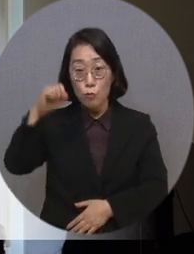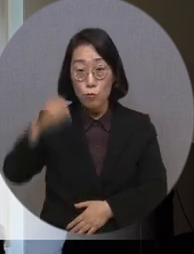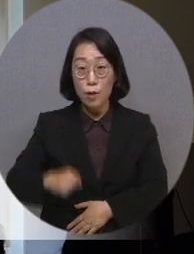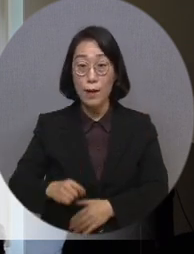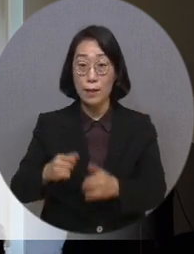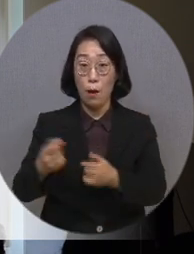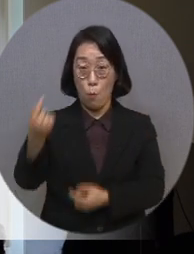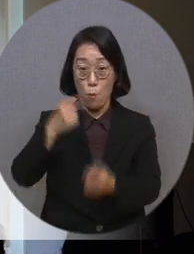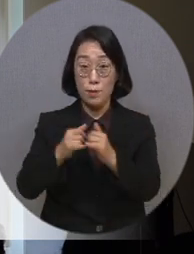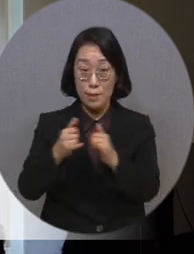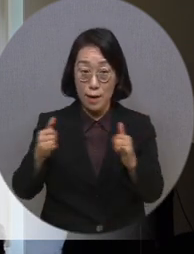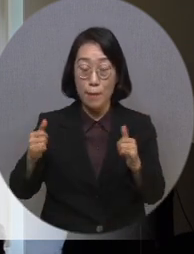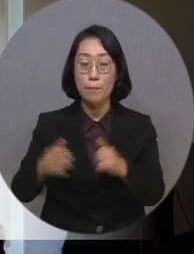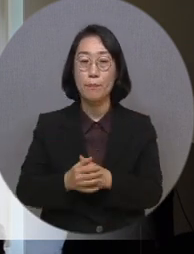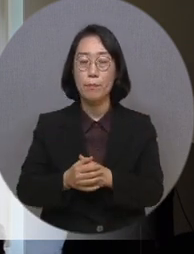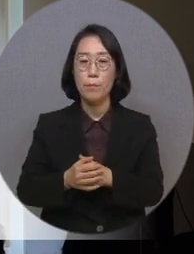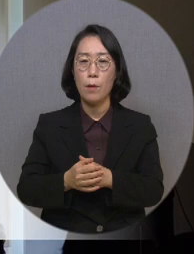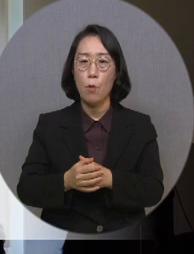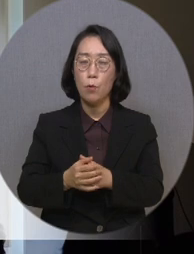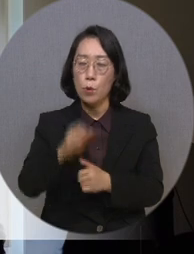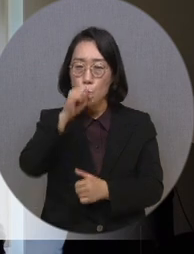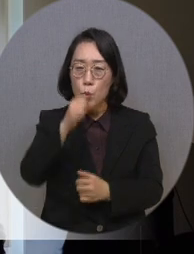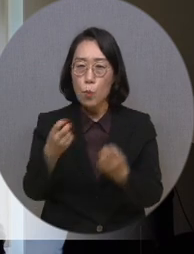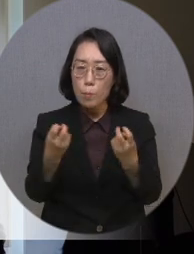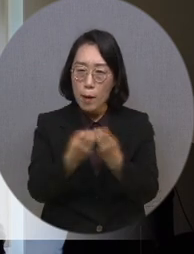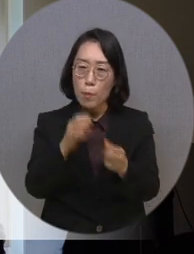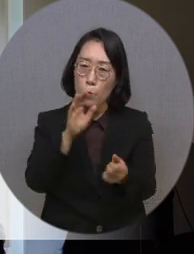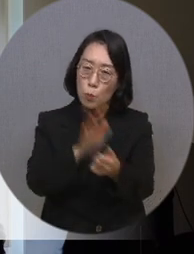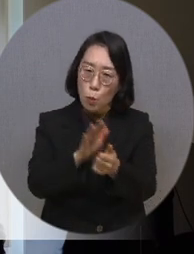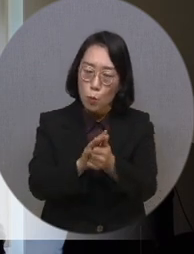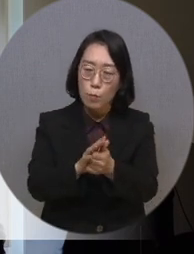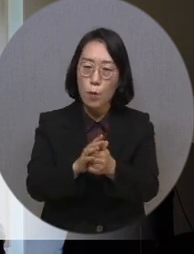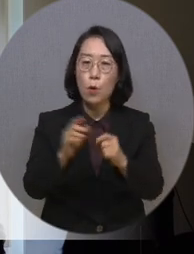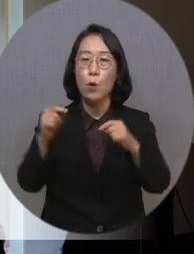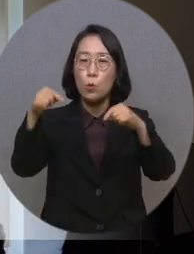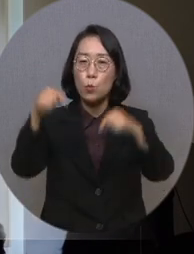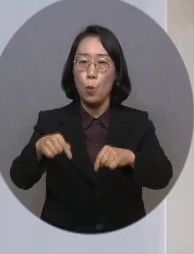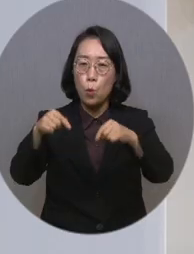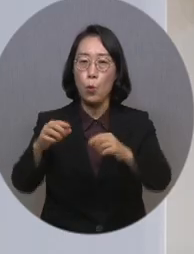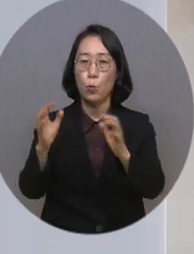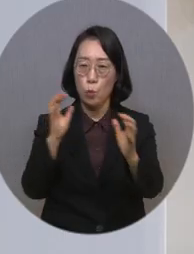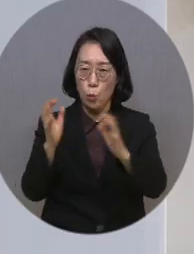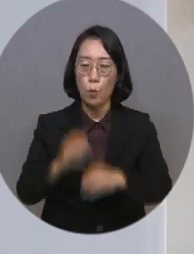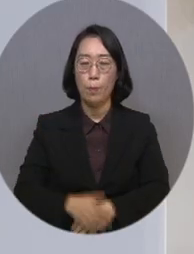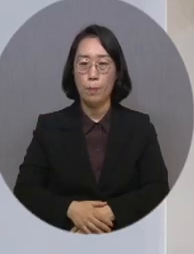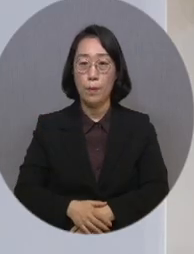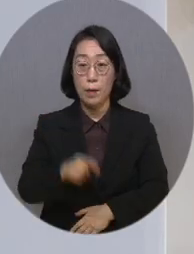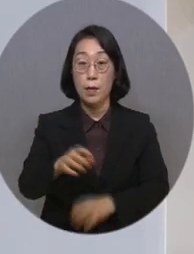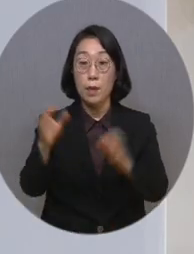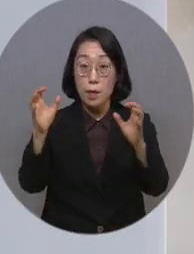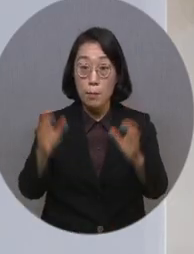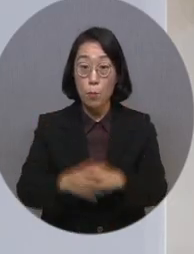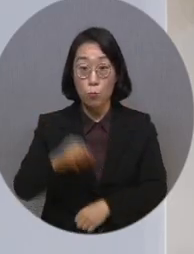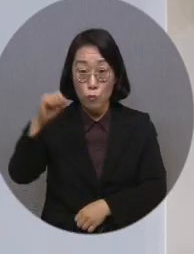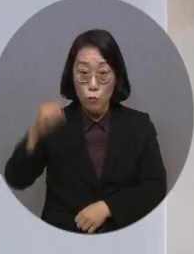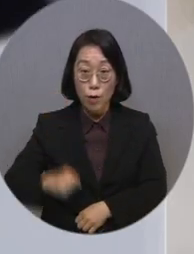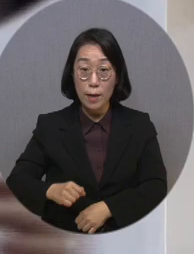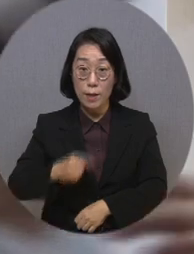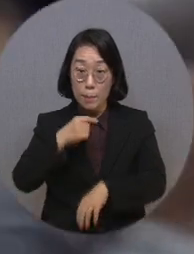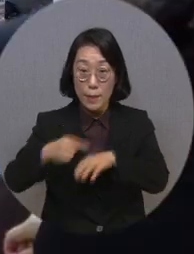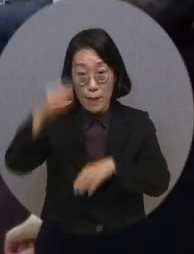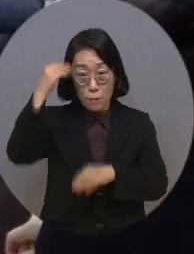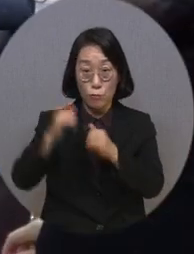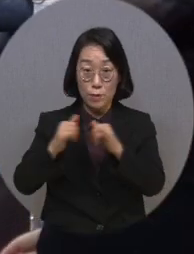우크라이나 피난 동포를 위한 인도적 방안을 토론할 것입니다. 이 행사는 우크라이나 고려인